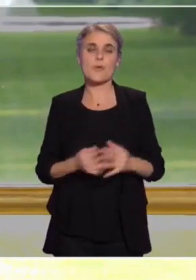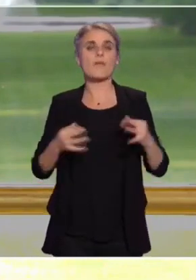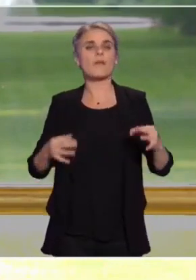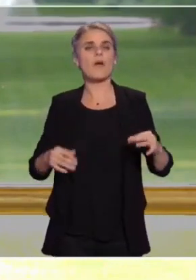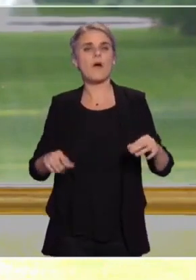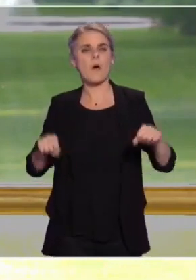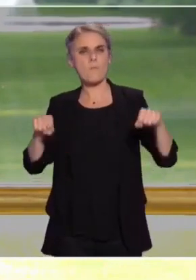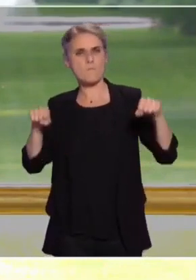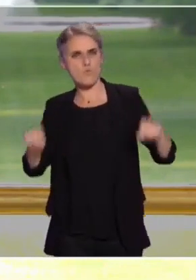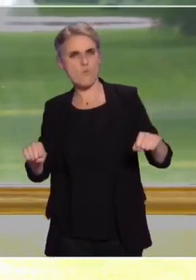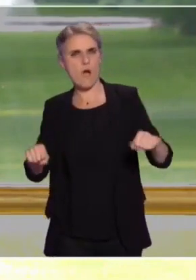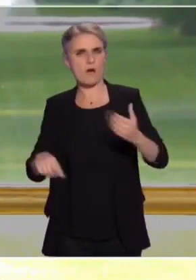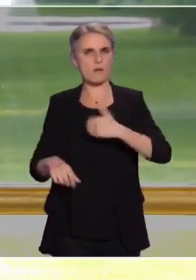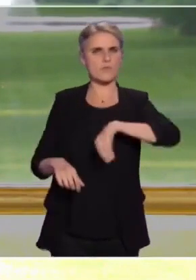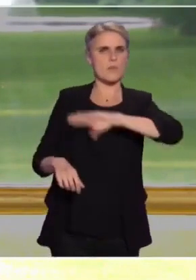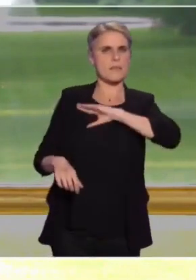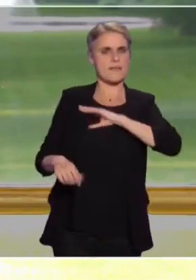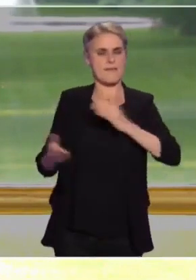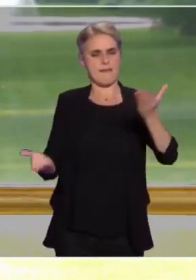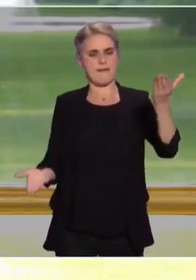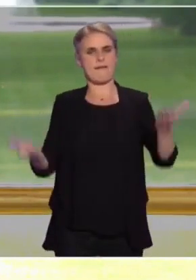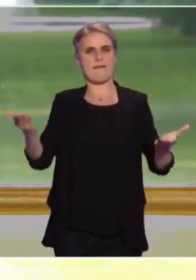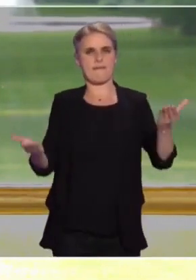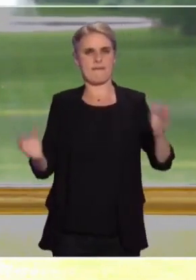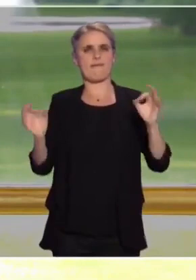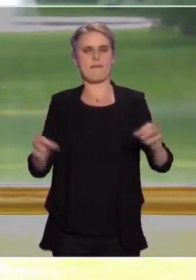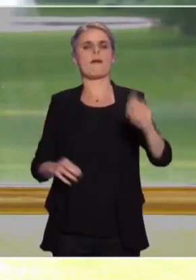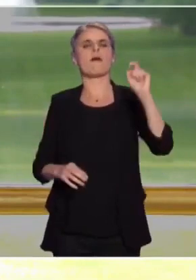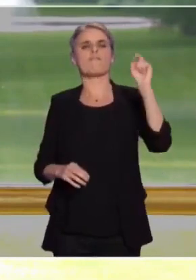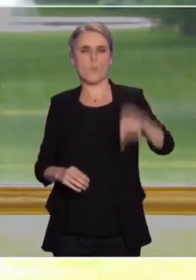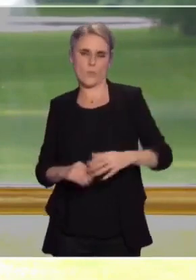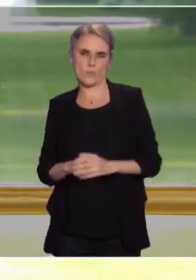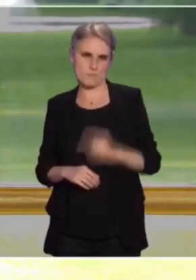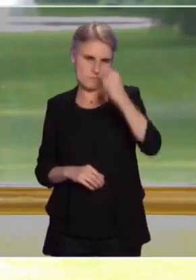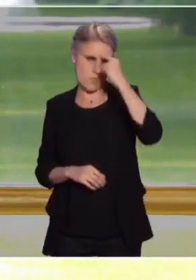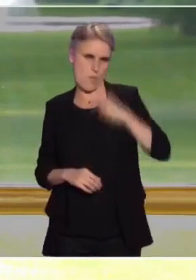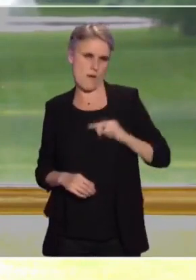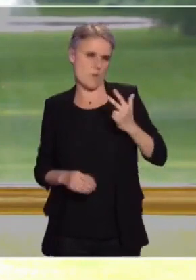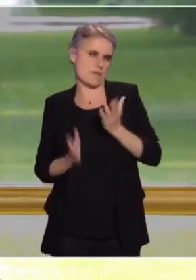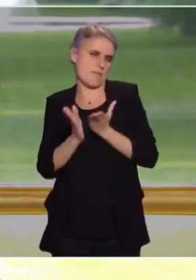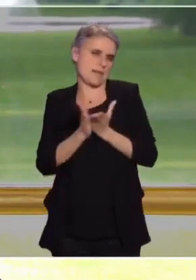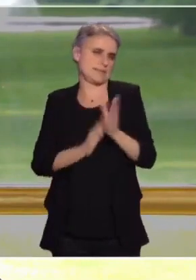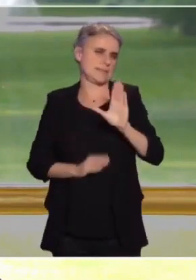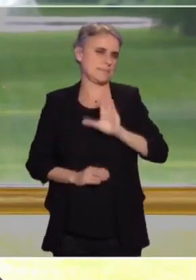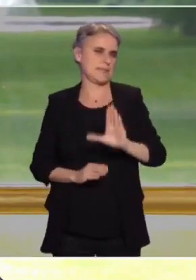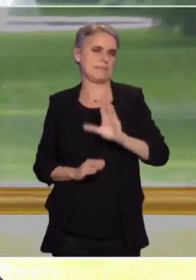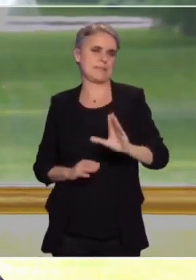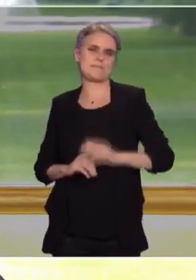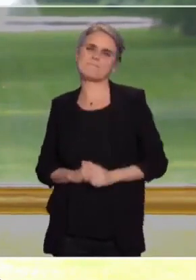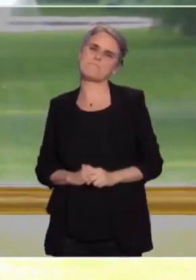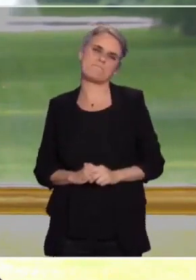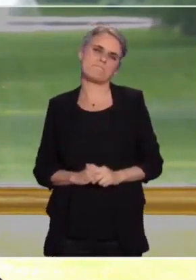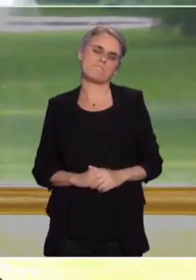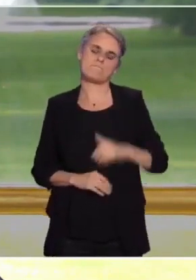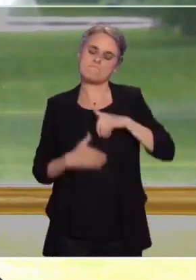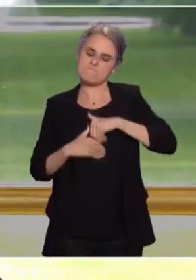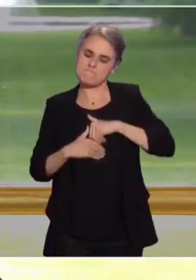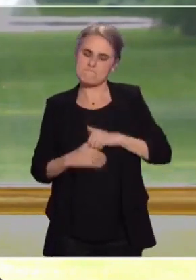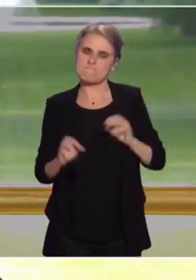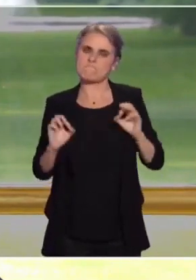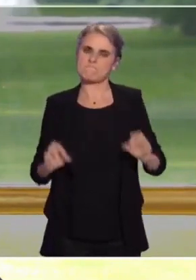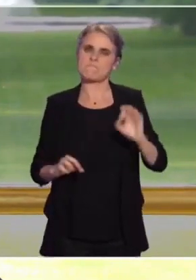et les responsabilités c'est le troisième axe que je vois à cette nouvelle étape j'en ai la conviction profonde